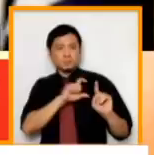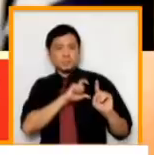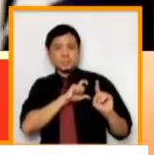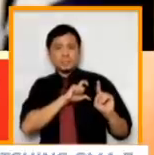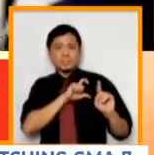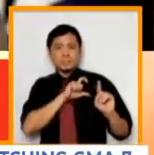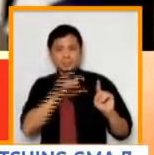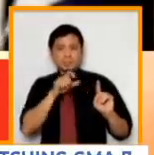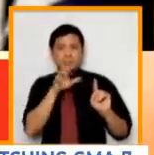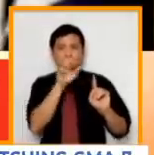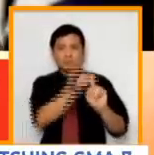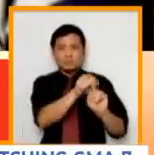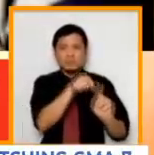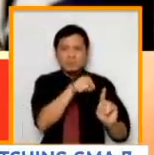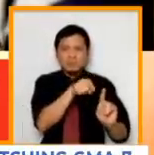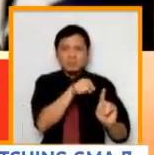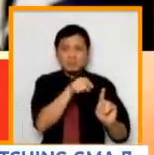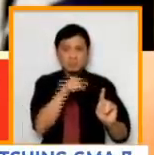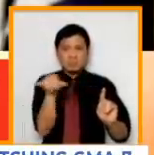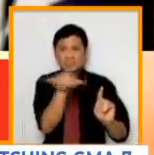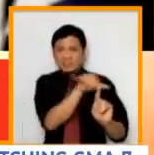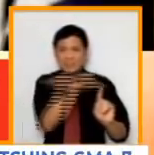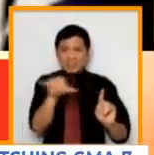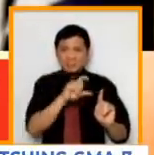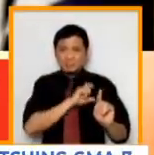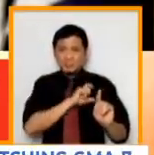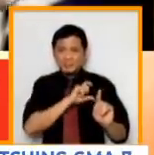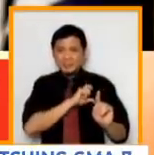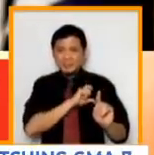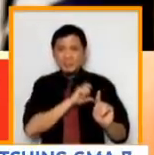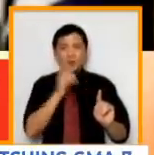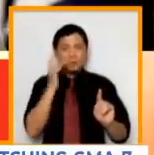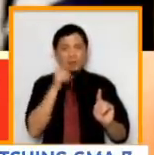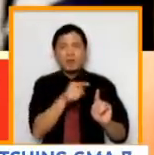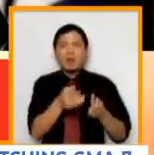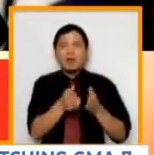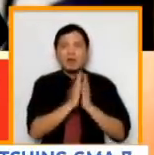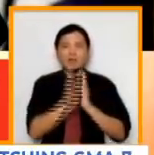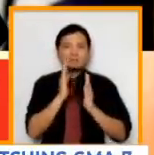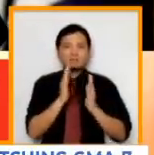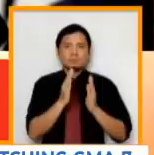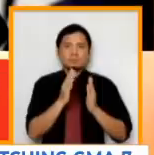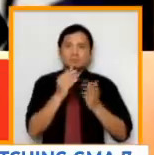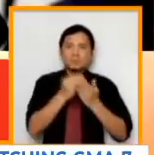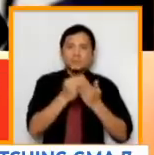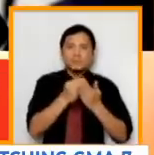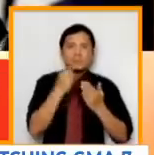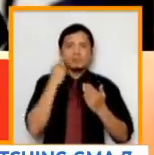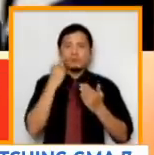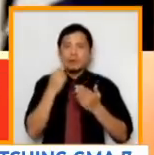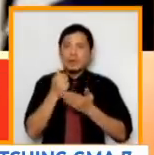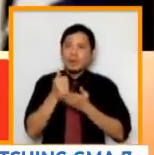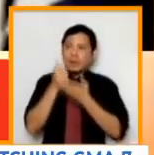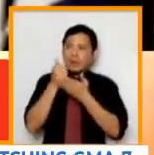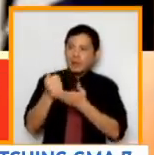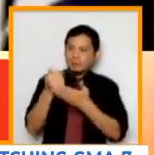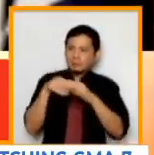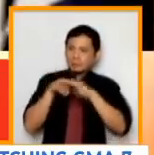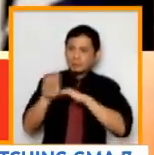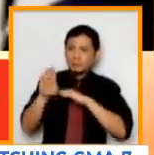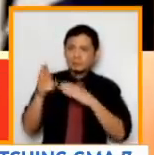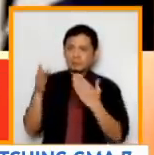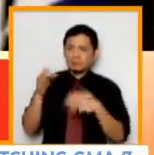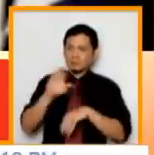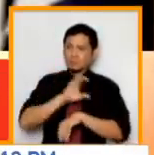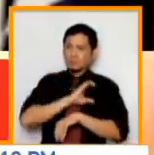naghihikayat. Humihingi ng pera para matulungan na makapasok sa ating organisasyon. So, doon ay tututukan natin,